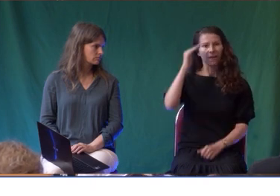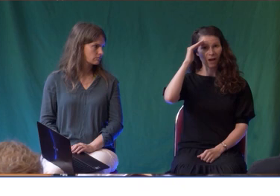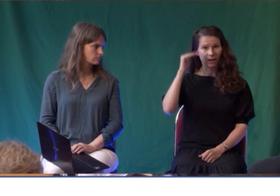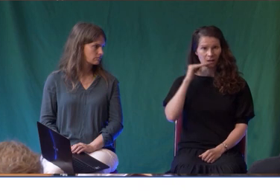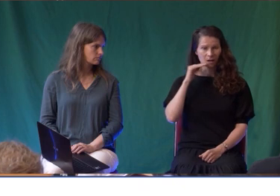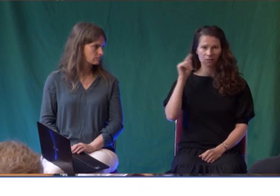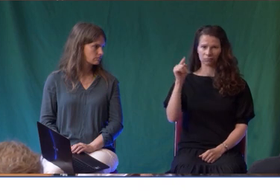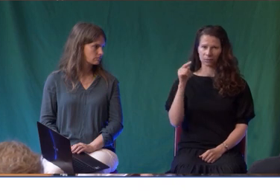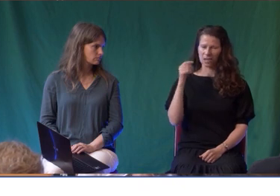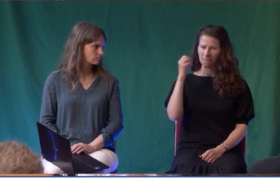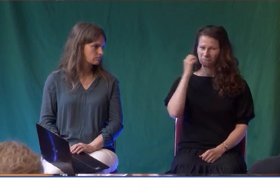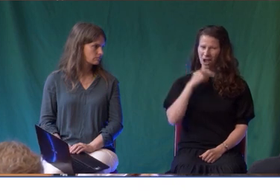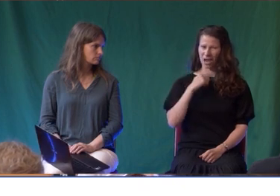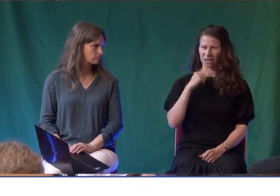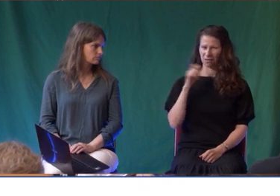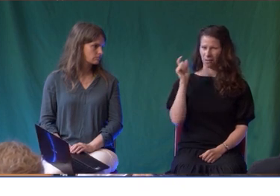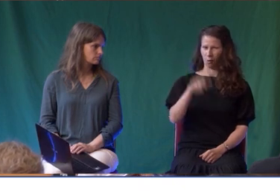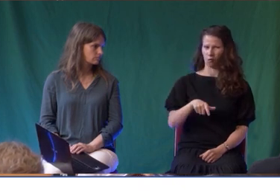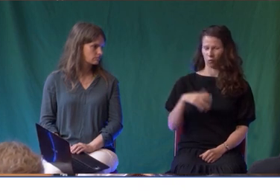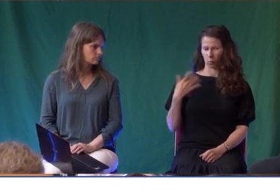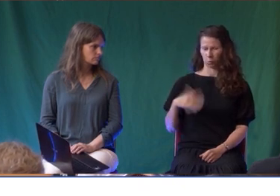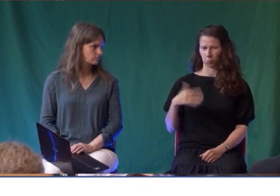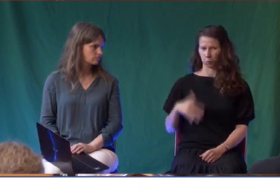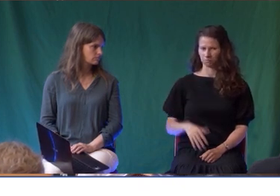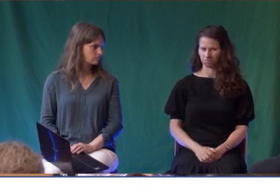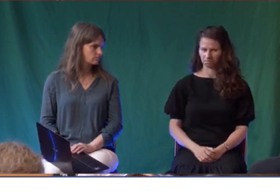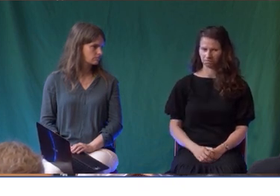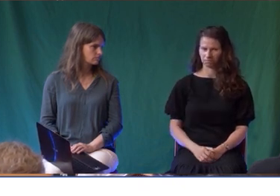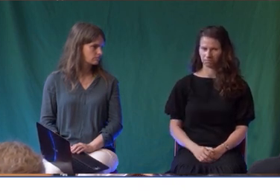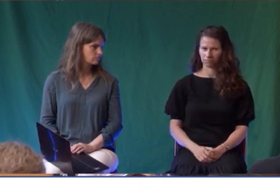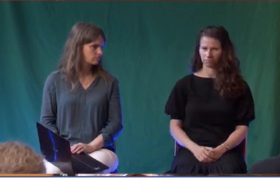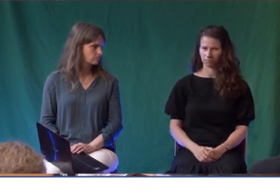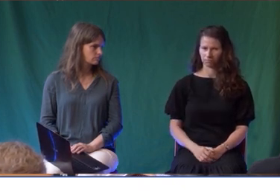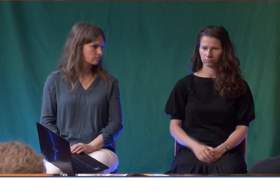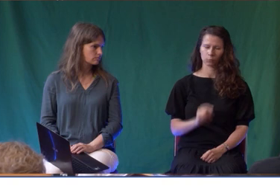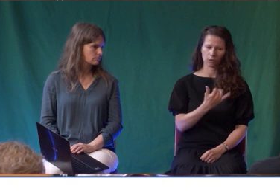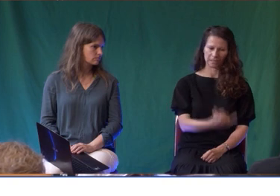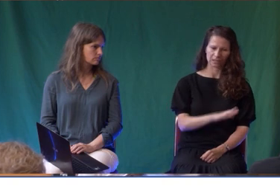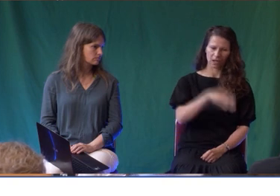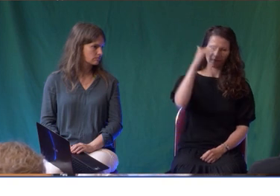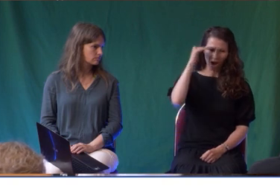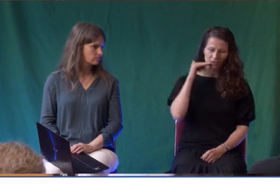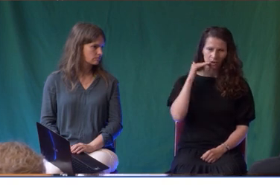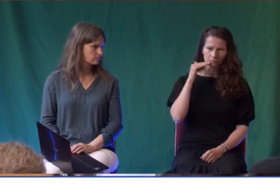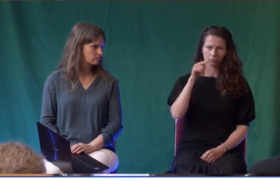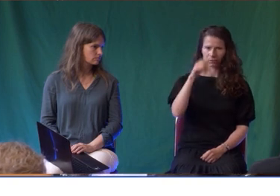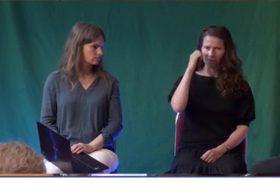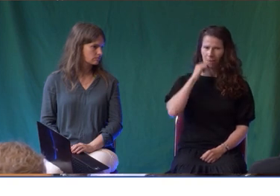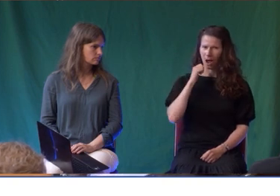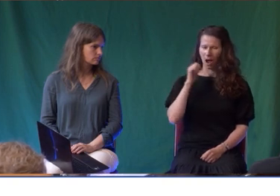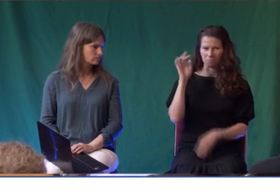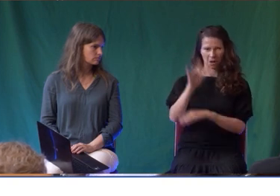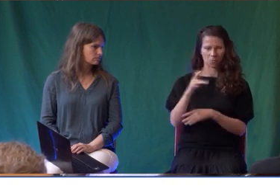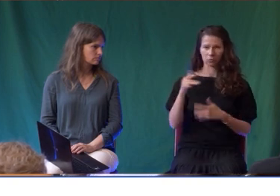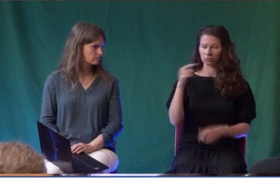sehr gemein zu ihr also der Vater von dem Kind er